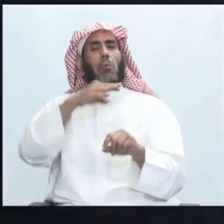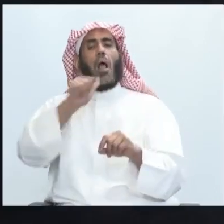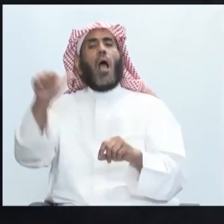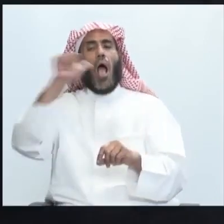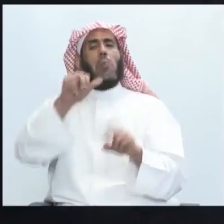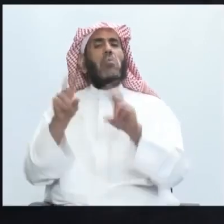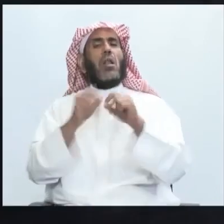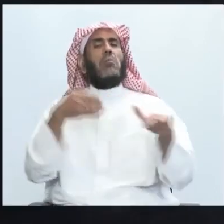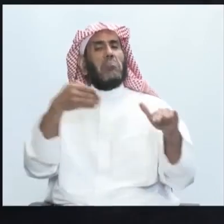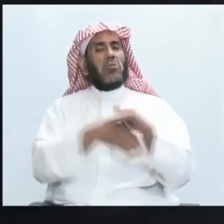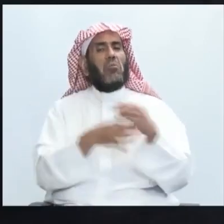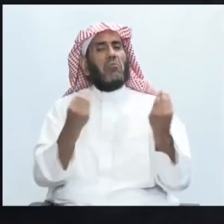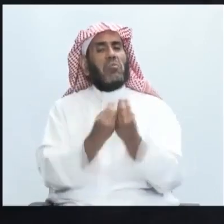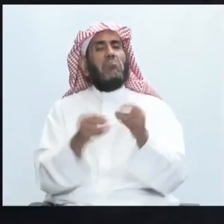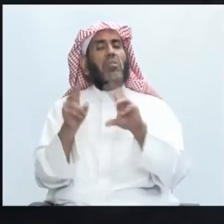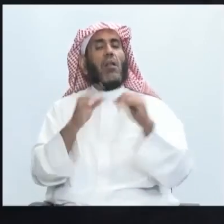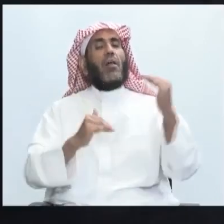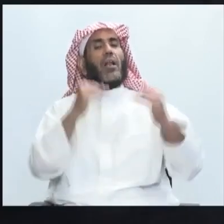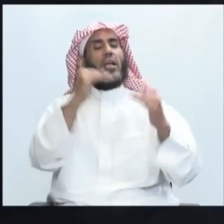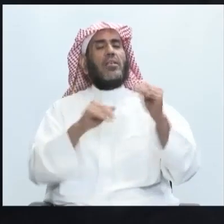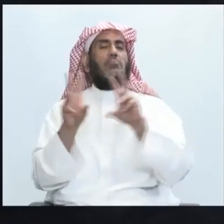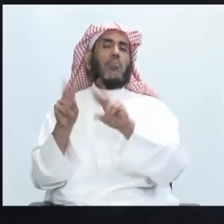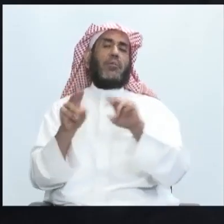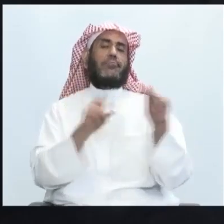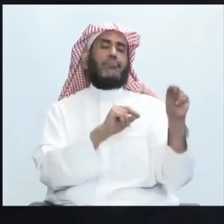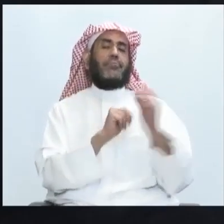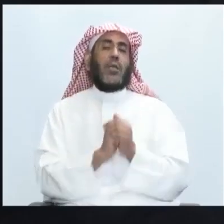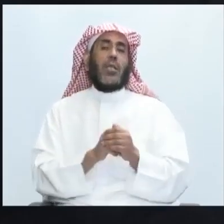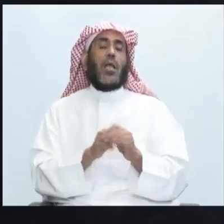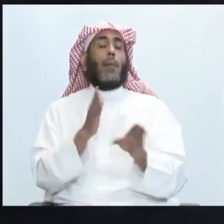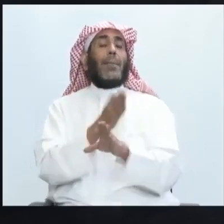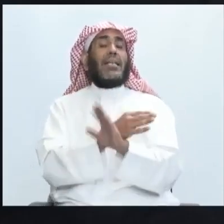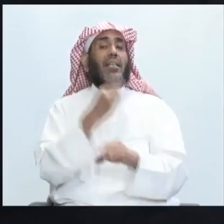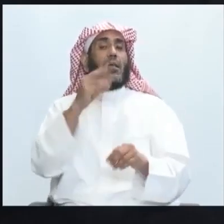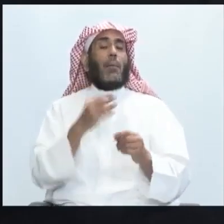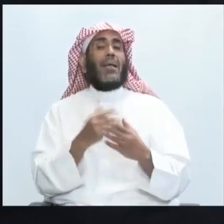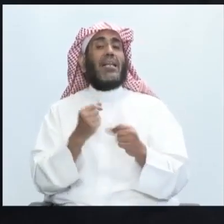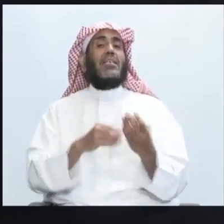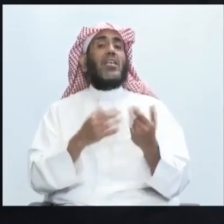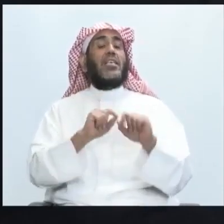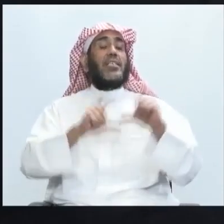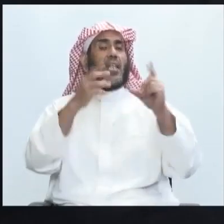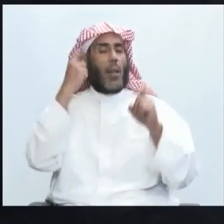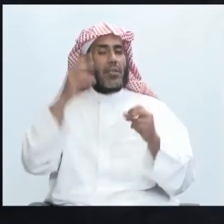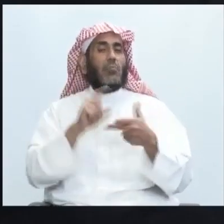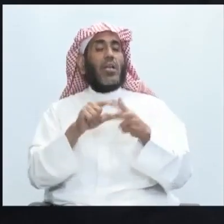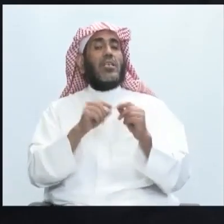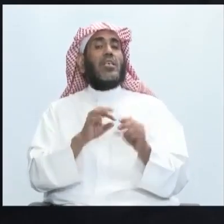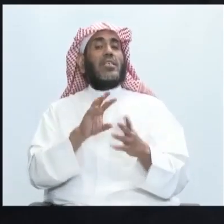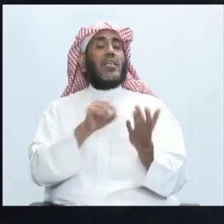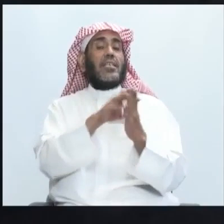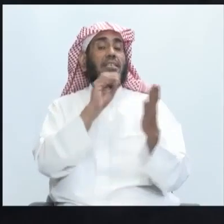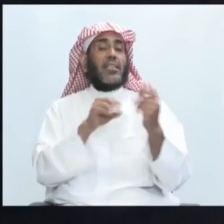ايضا لانه يدخل في في ذلك وهذا قياس بالمثال اذا مناهج الثلاثه مناهج الاستدلال المنطقي منهج الاستنتاج